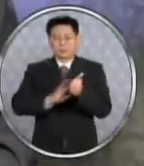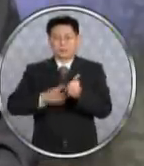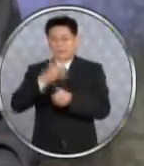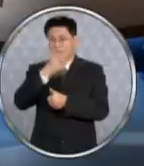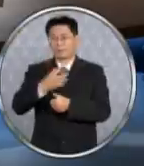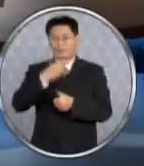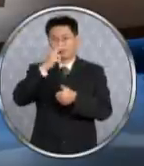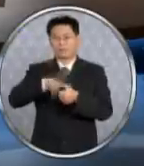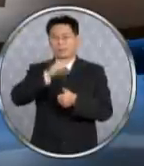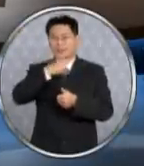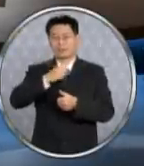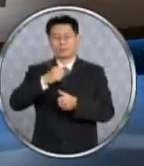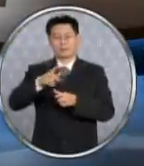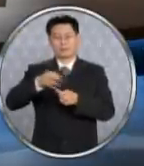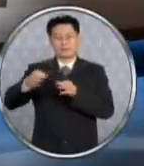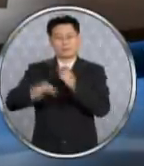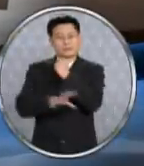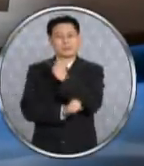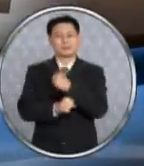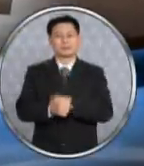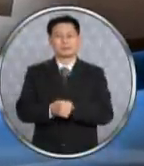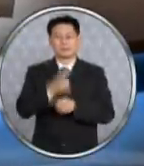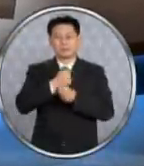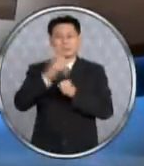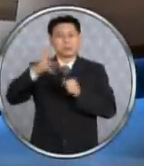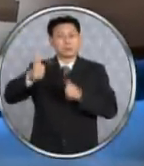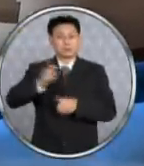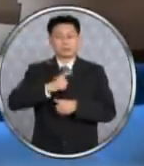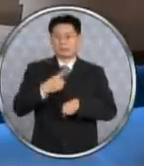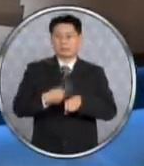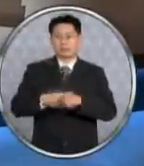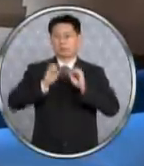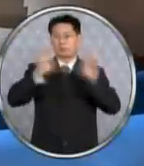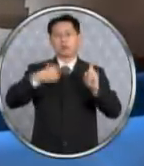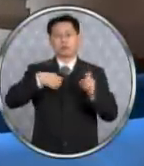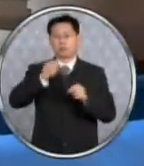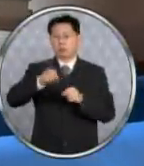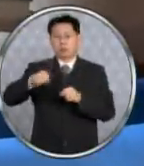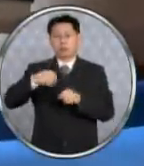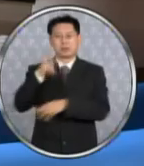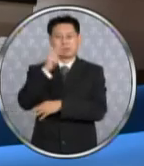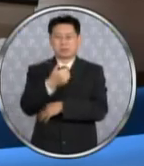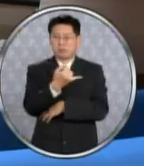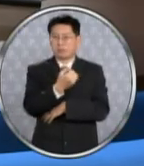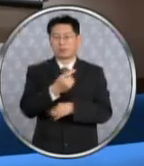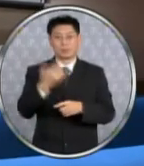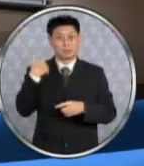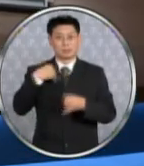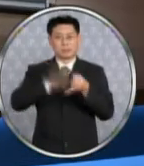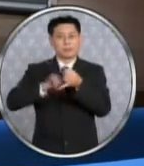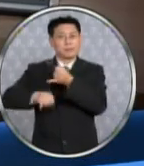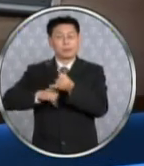了台湾产业的基础。马总统习惯开支票，但是过去跳票，过去没有做